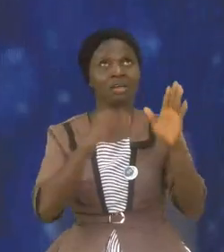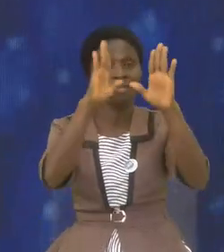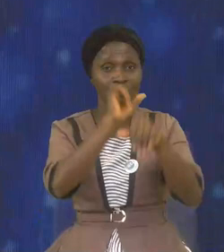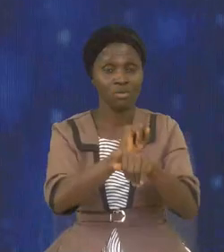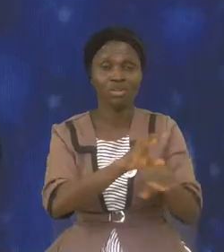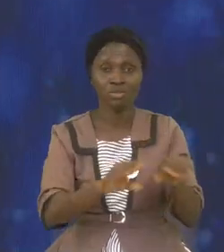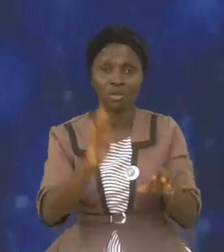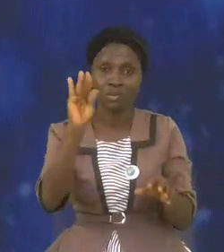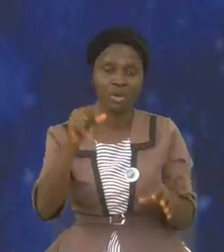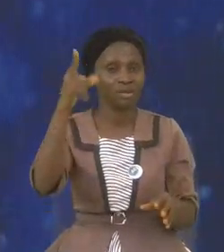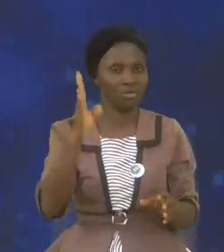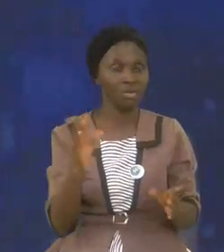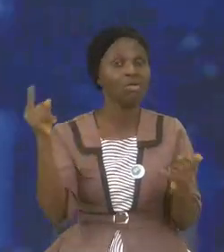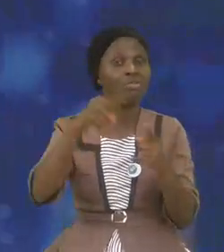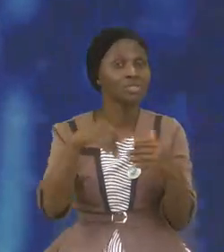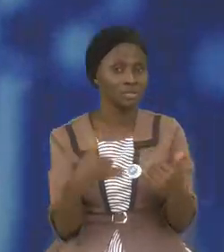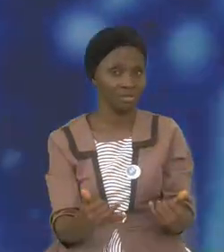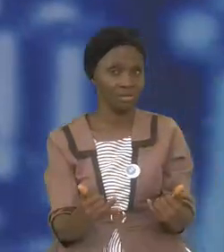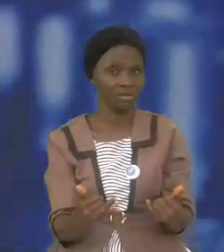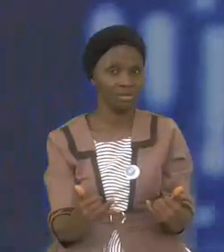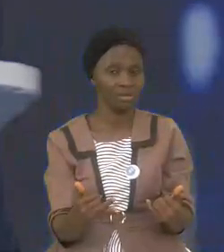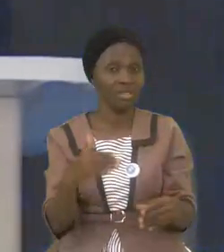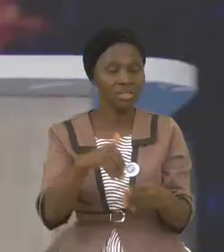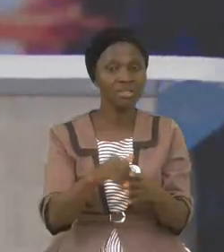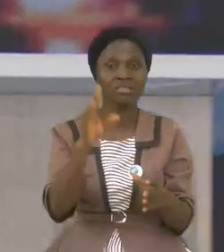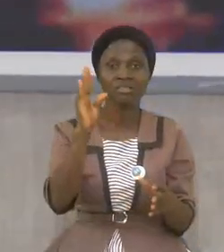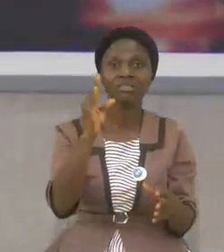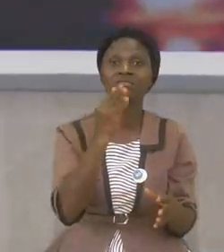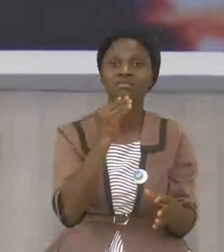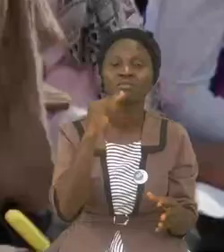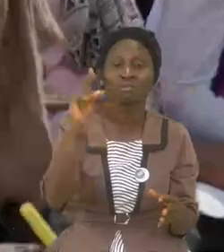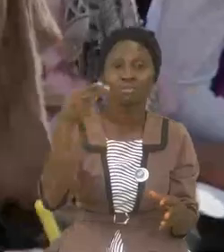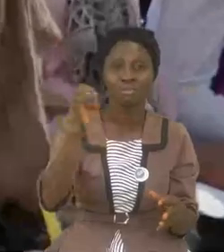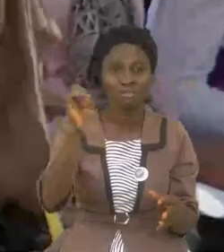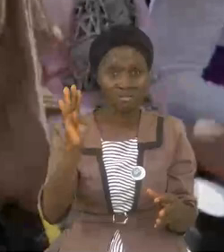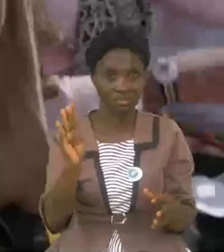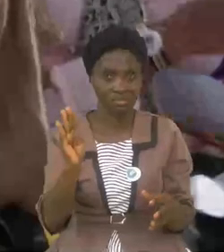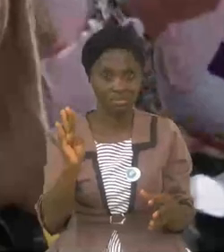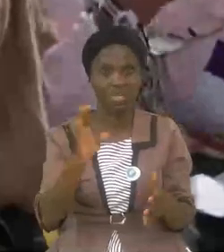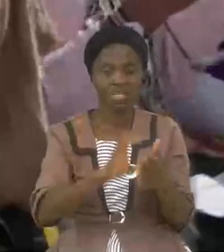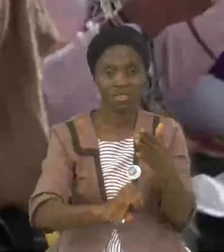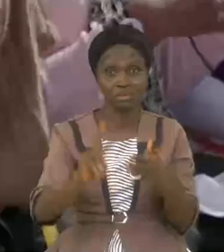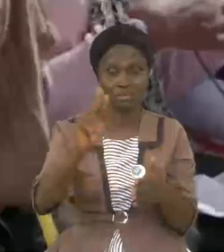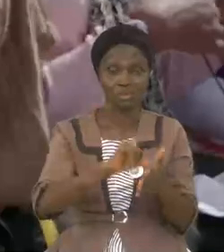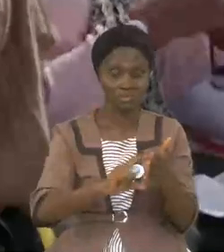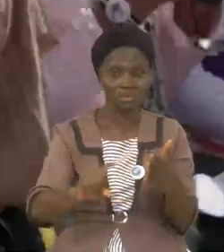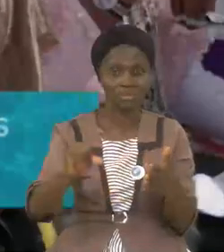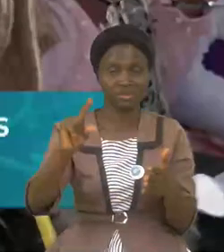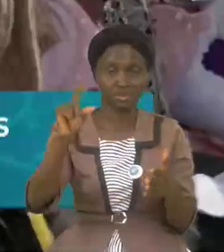chapitre 6, les signes et les prodiges faits par le Seigneur. Et aujourd'hui,